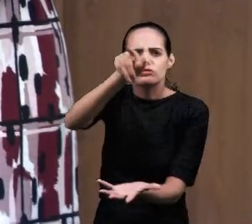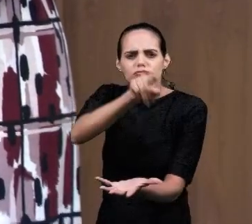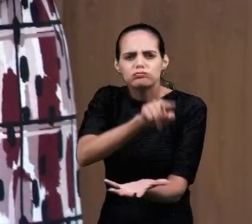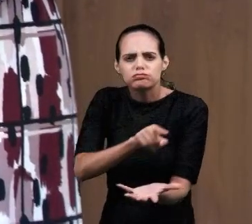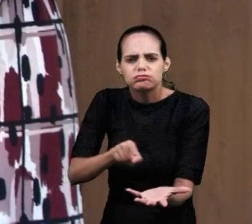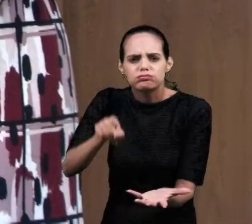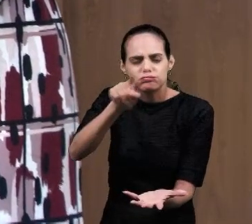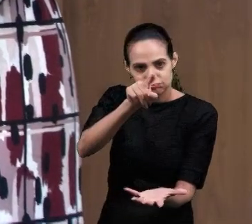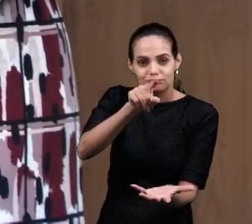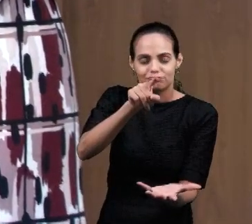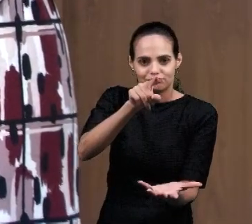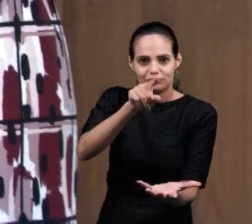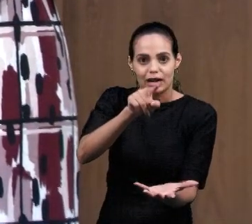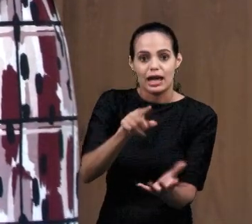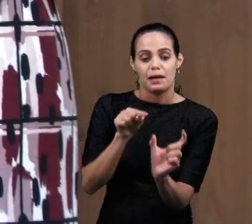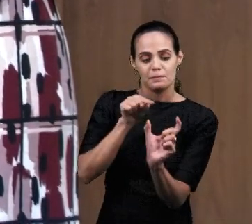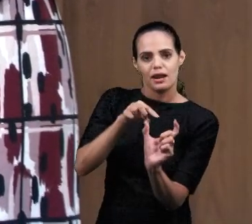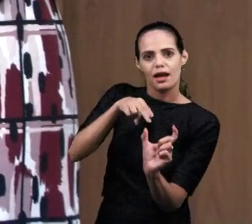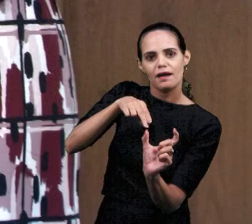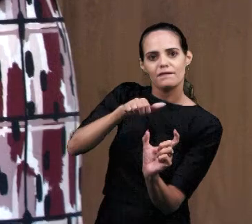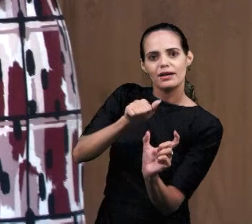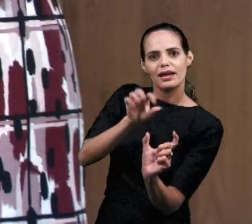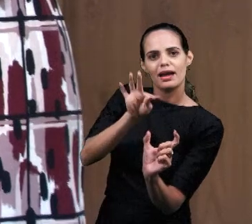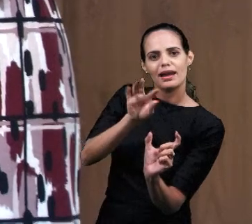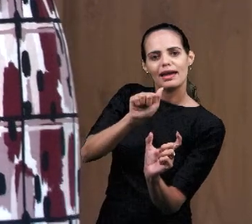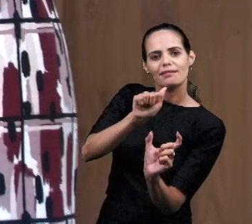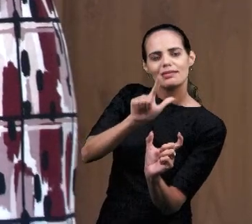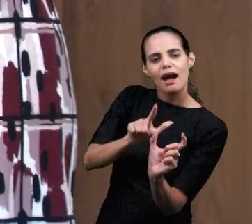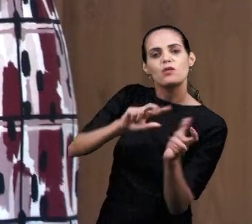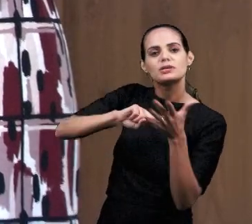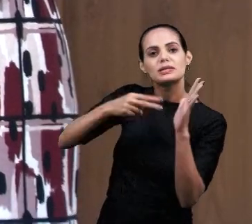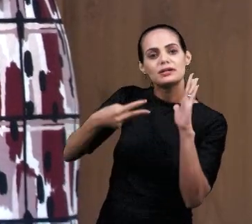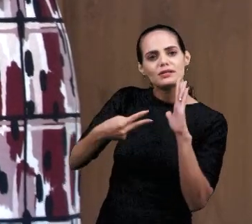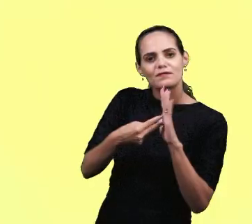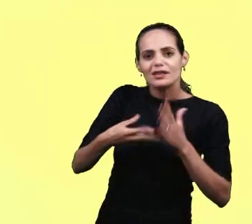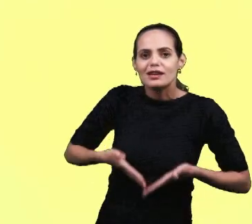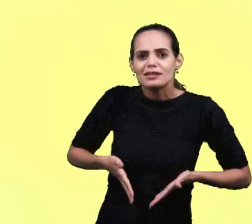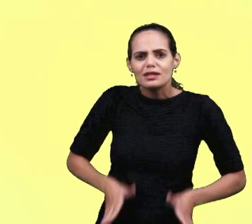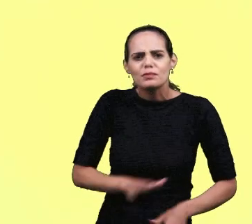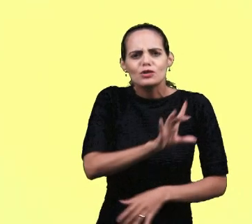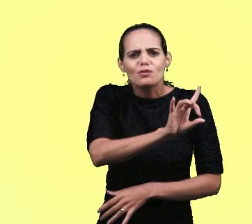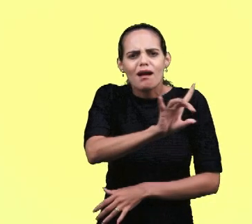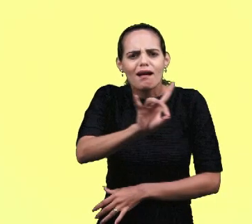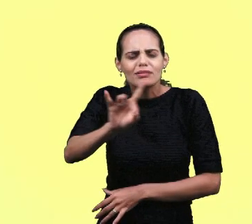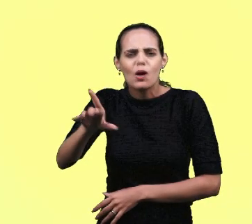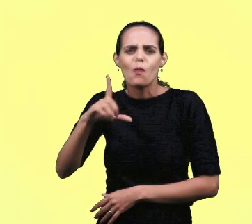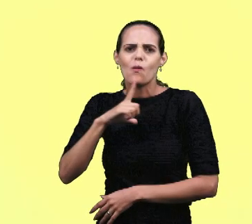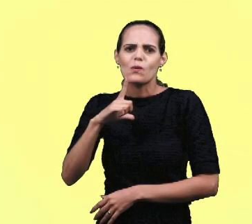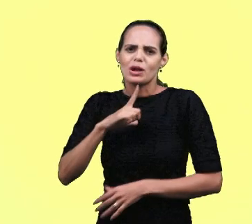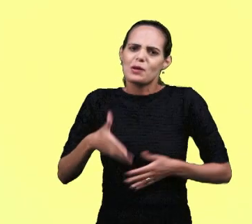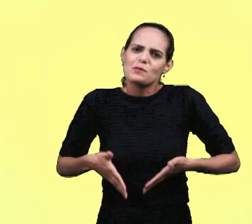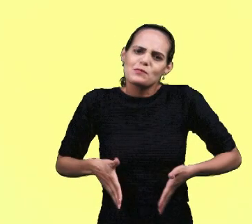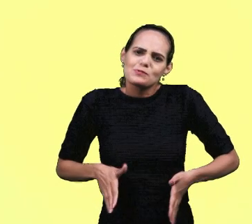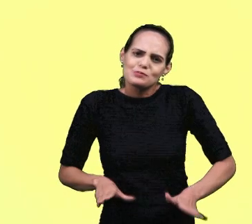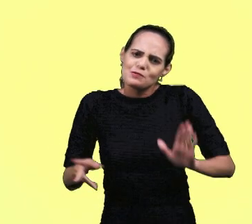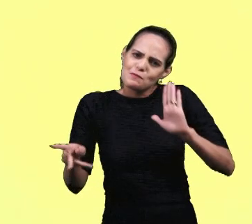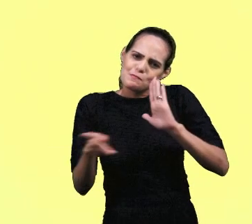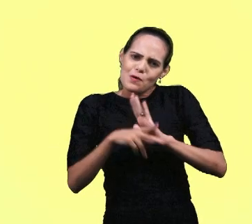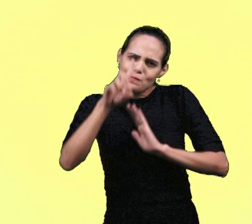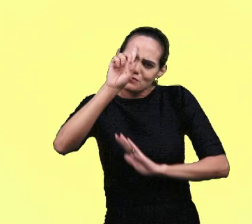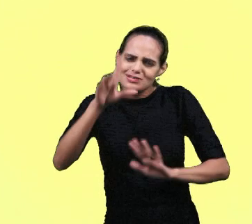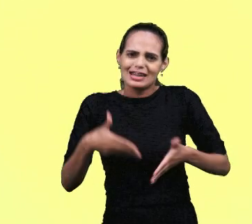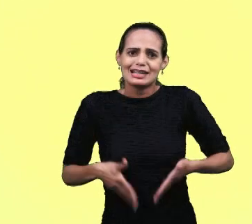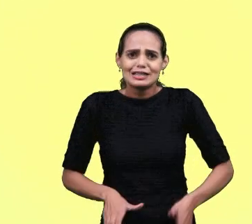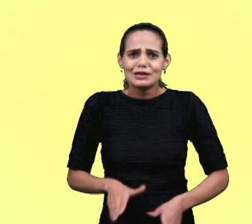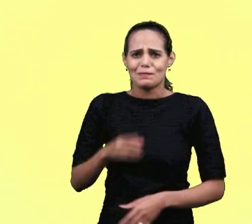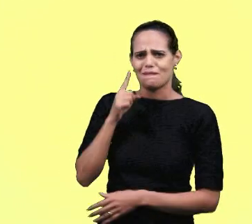Noël, signifie naissance. Chacun de nous a la date de son Noël, c'est le jour où nous sommes nés. Regardez ce